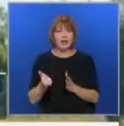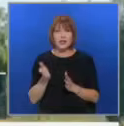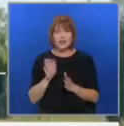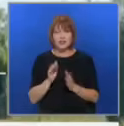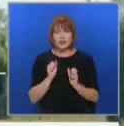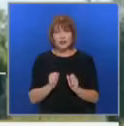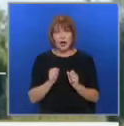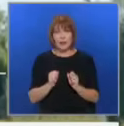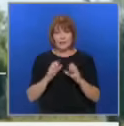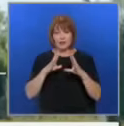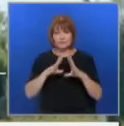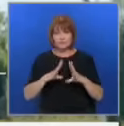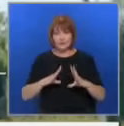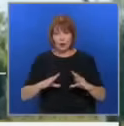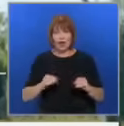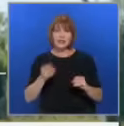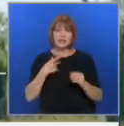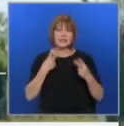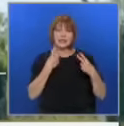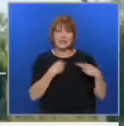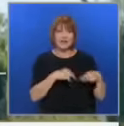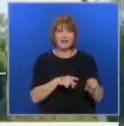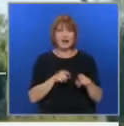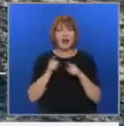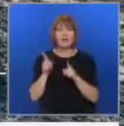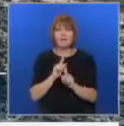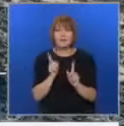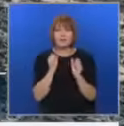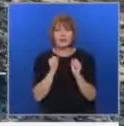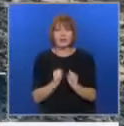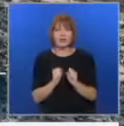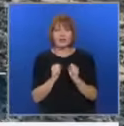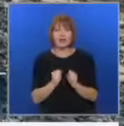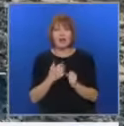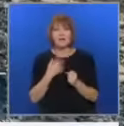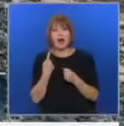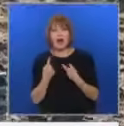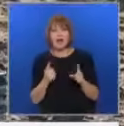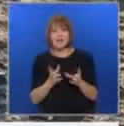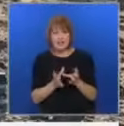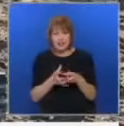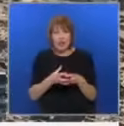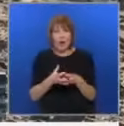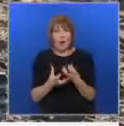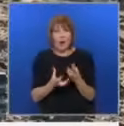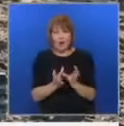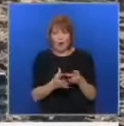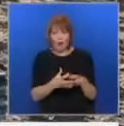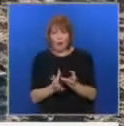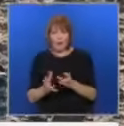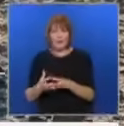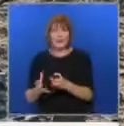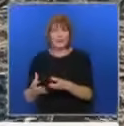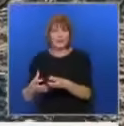пожара, за да може да се върнем, тъй като всичко гореше там. Там не може да се стои. Има различни огнища. Цяла нощ екипи